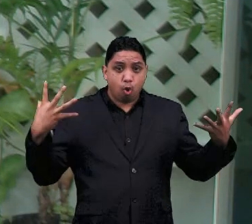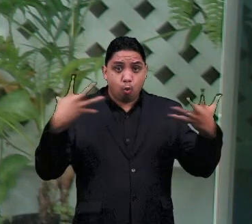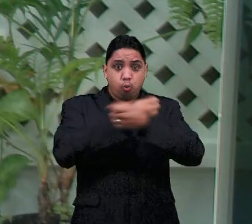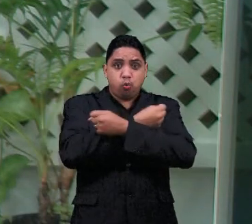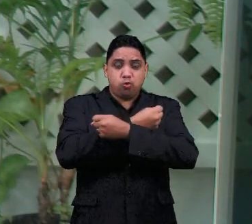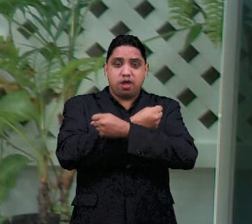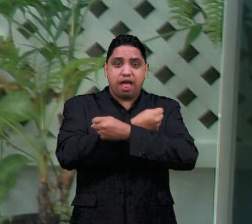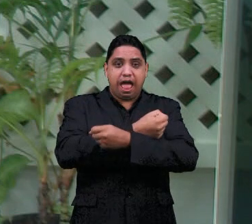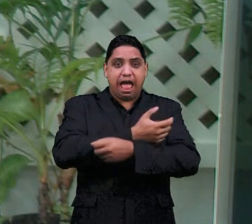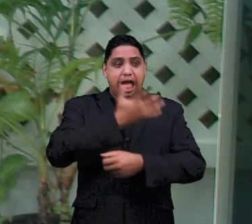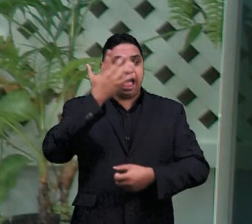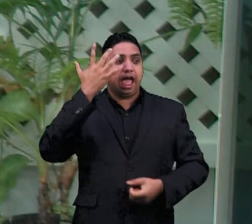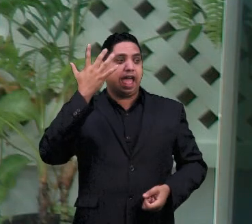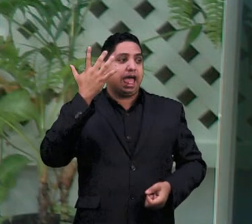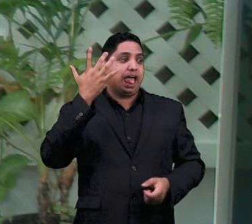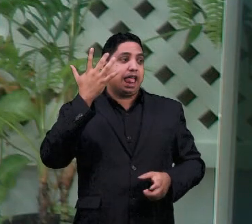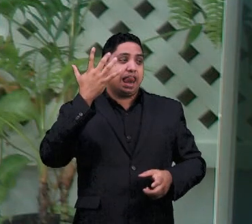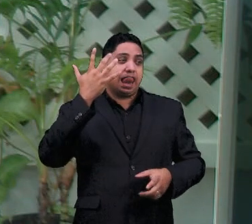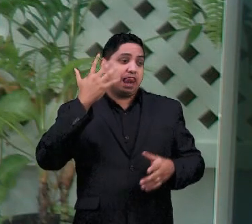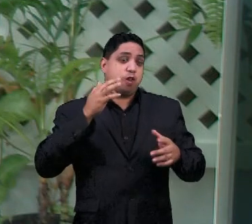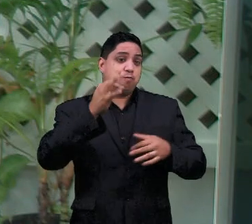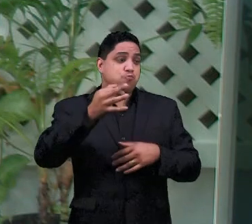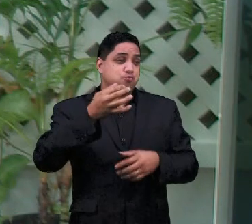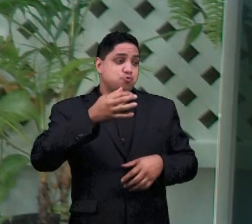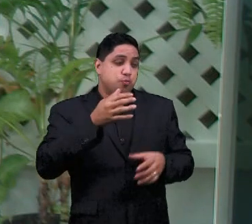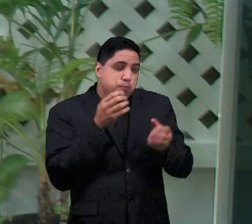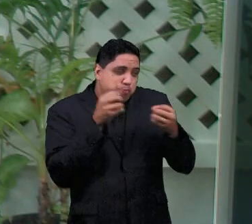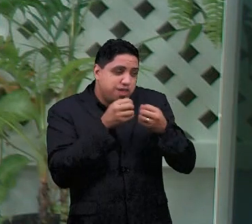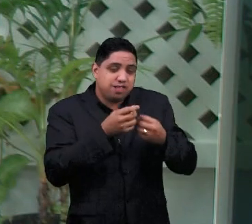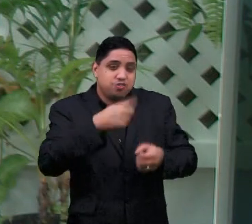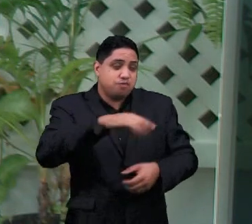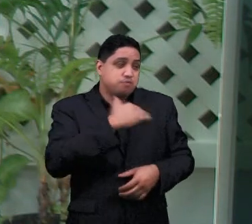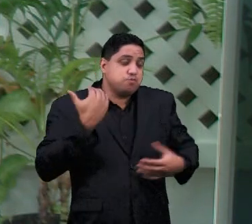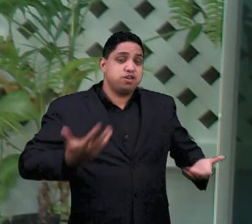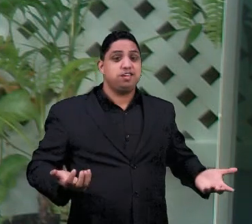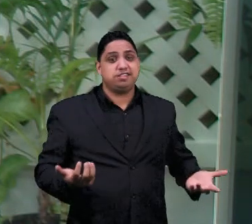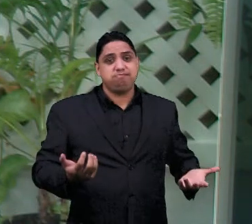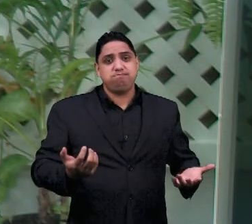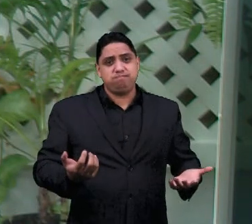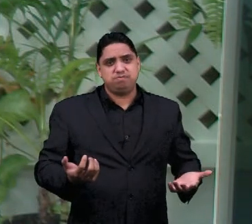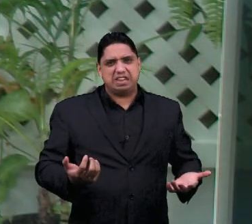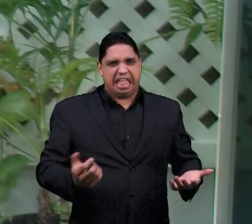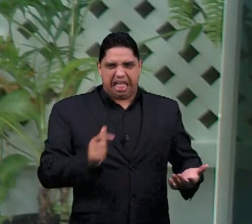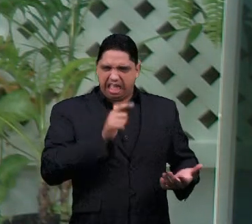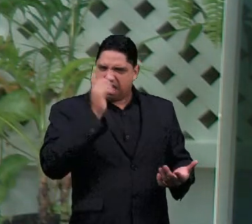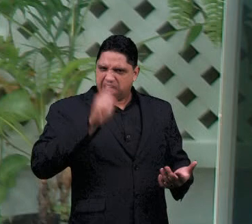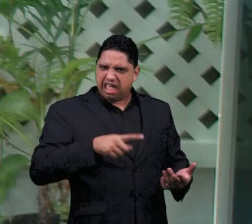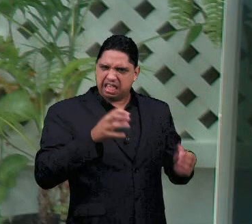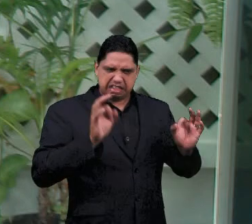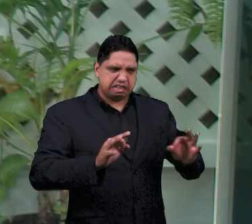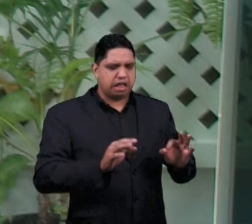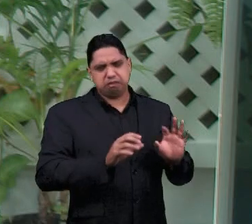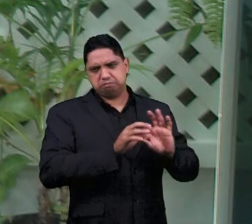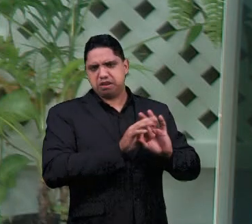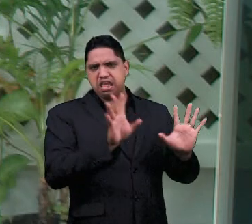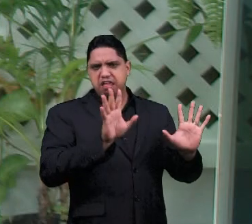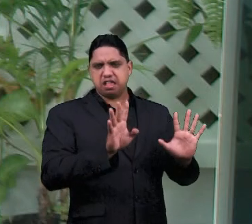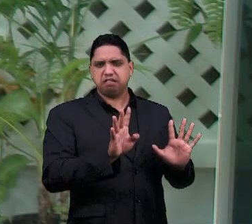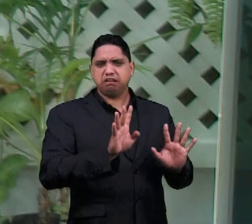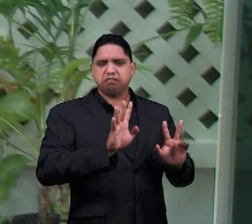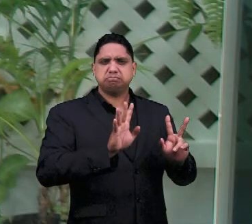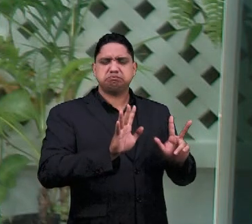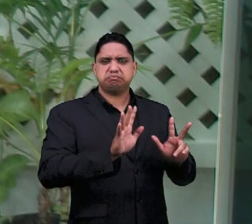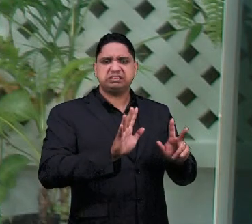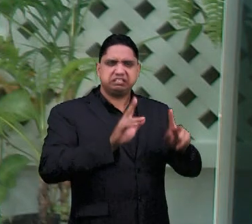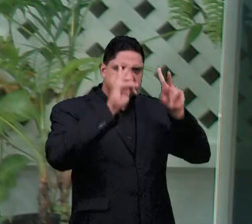mangeons et buvons, car demain nous mourrons. Oui, c'est ça. Si manger et boire, ça va résoudre le problème de celui qui va mourir